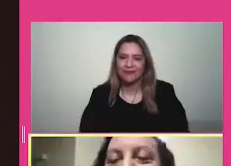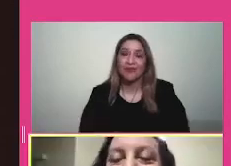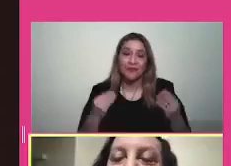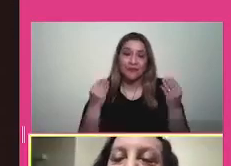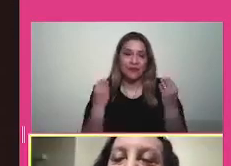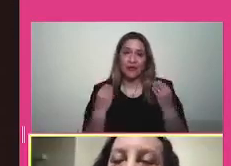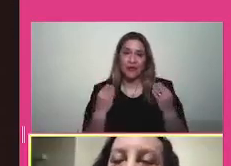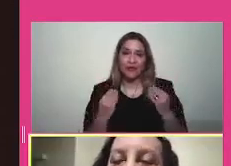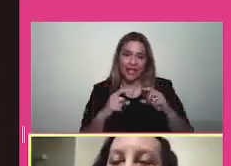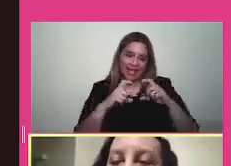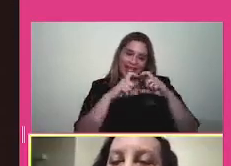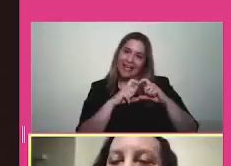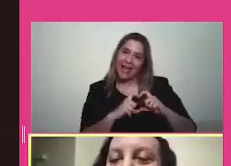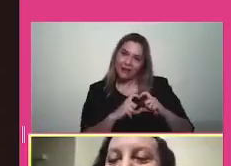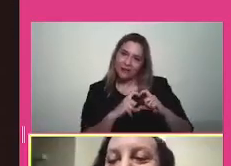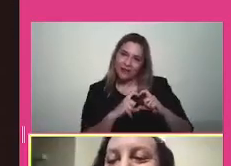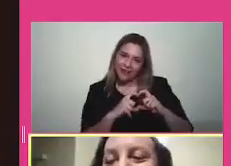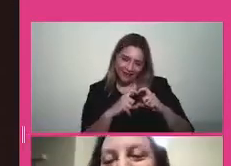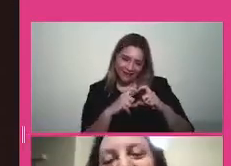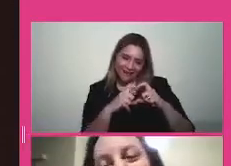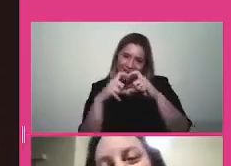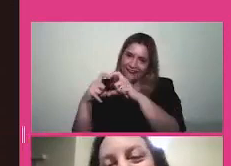Ωραία, μας κάνει μια καρδούλα.